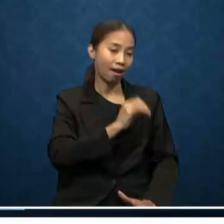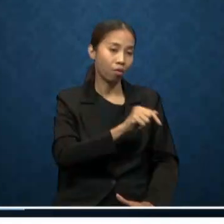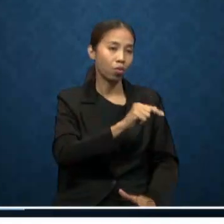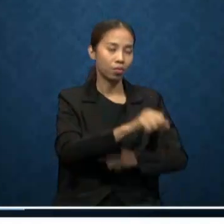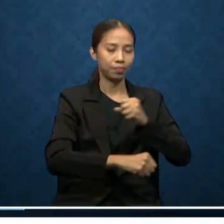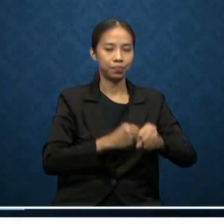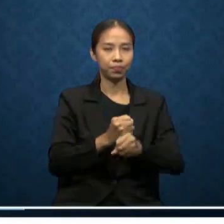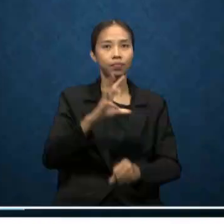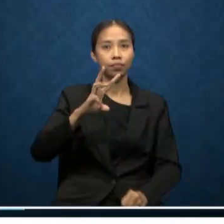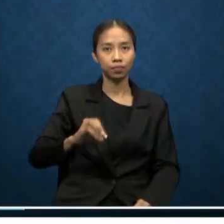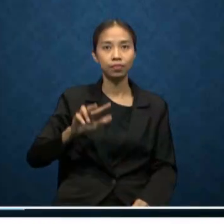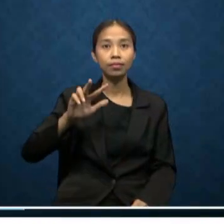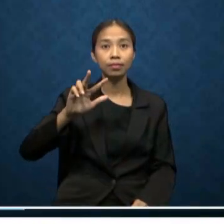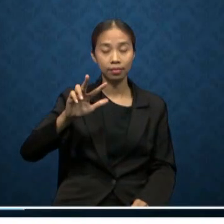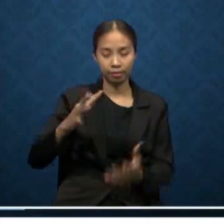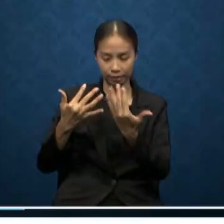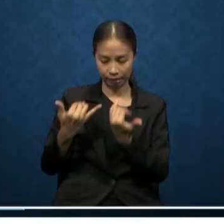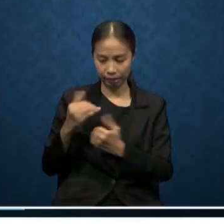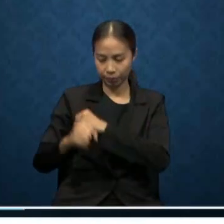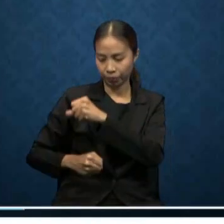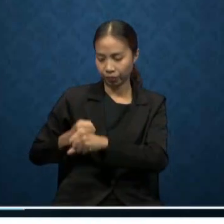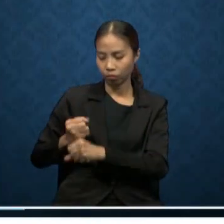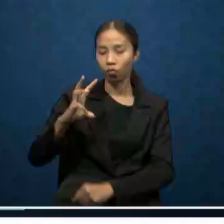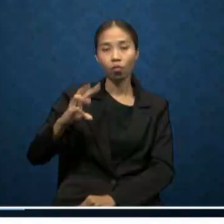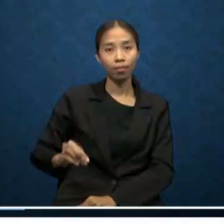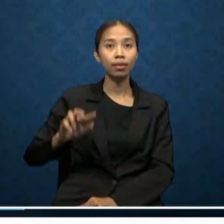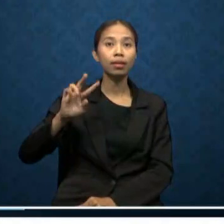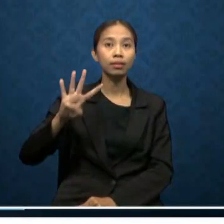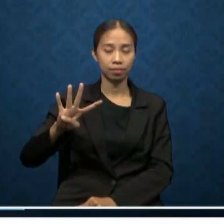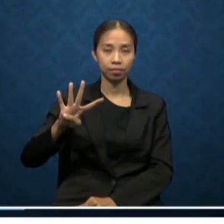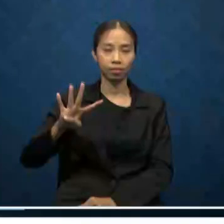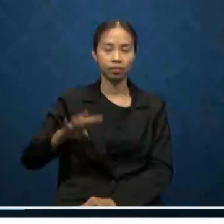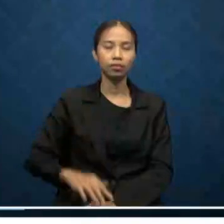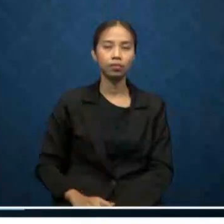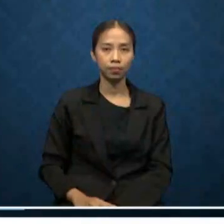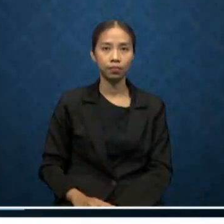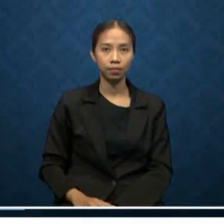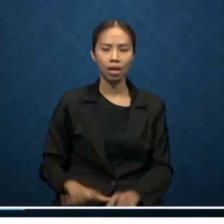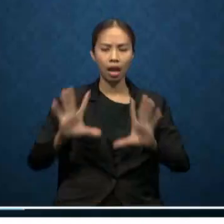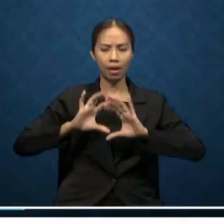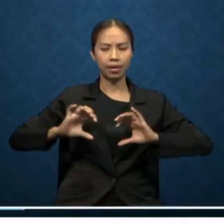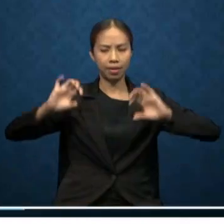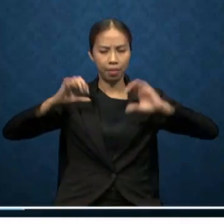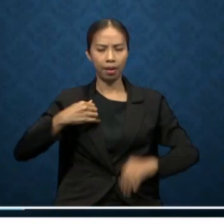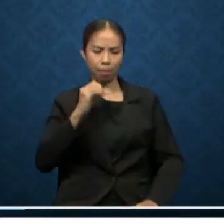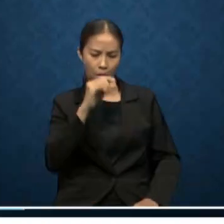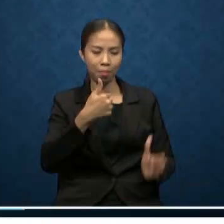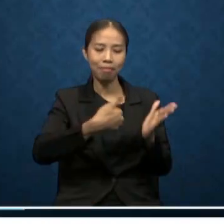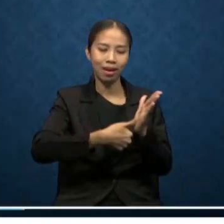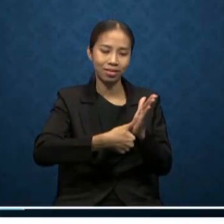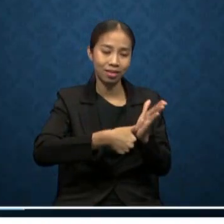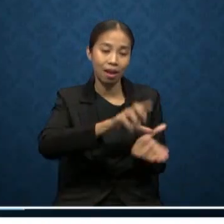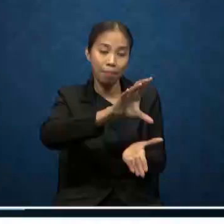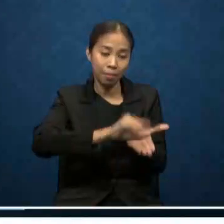263 และพอสอ 264ซึรัฐบาลให้เก็บประสีเพีง 110 ของ